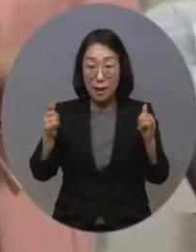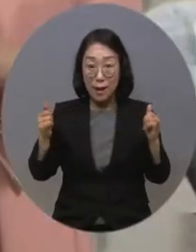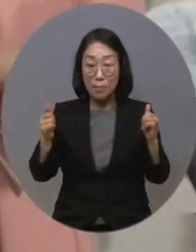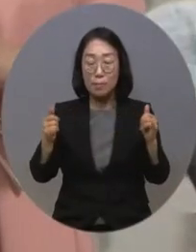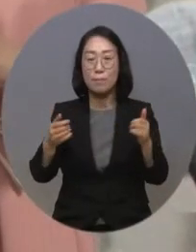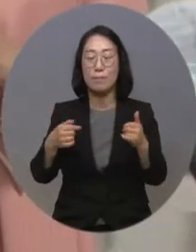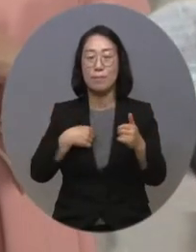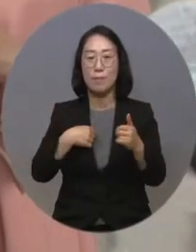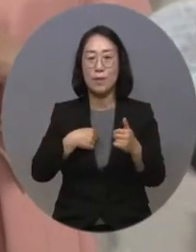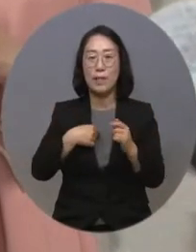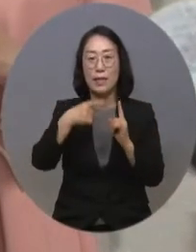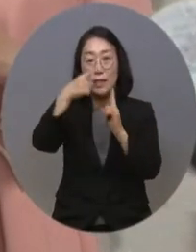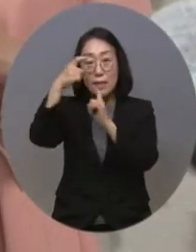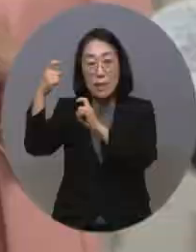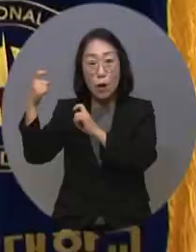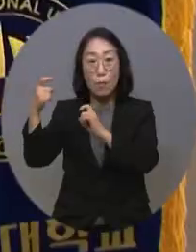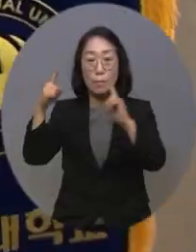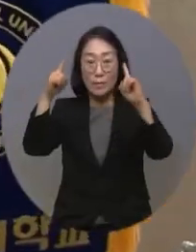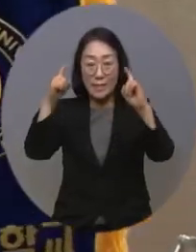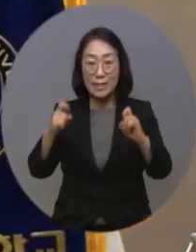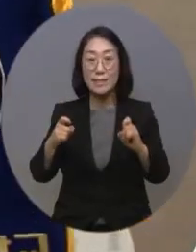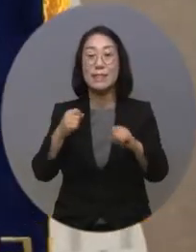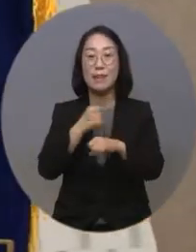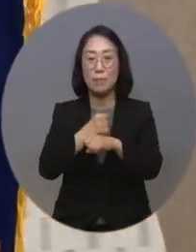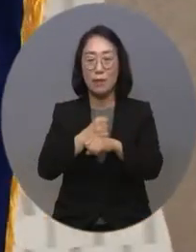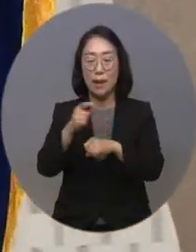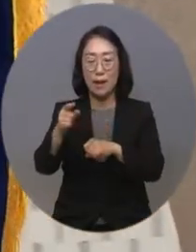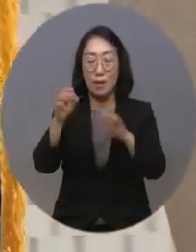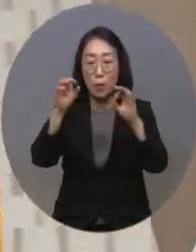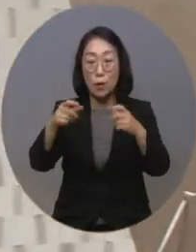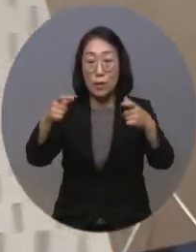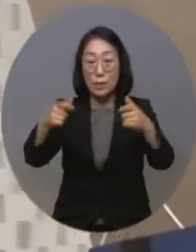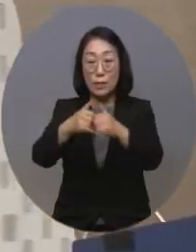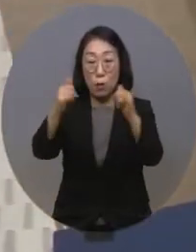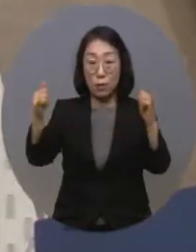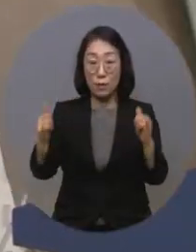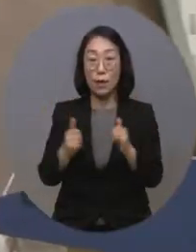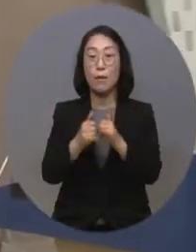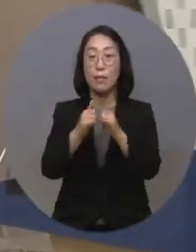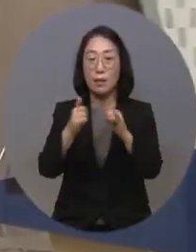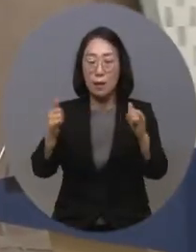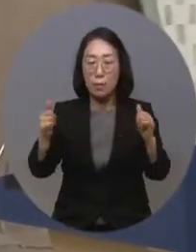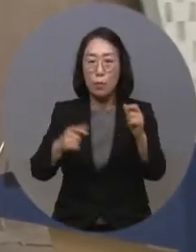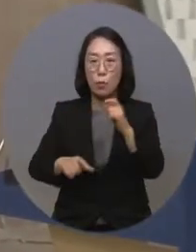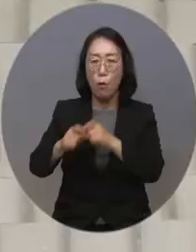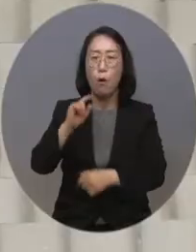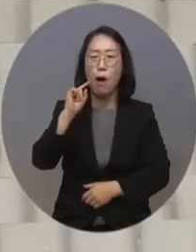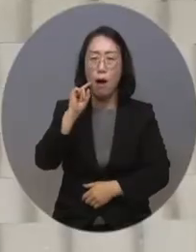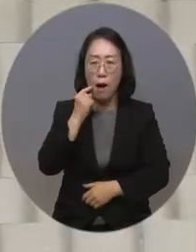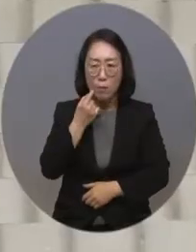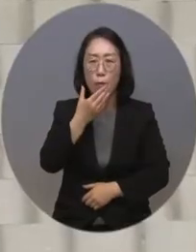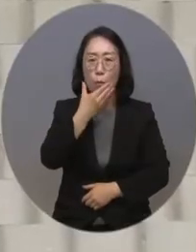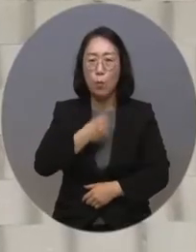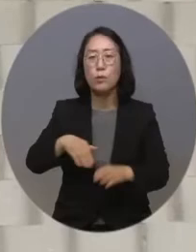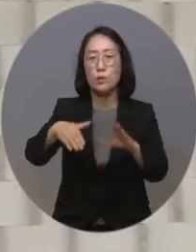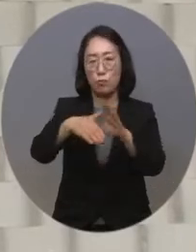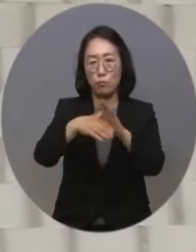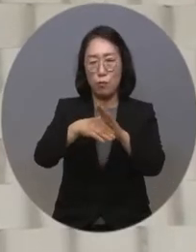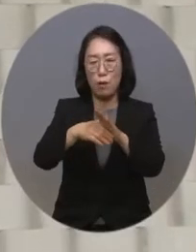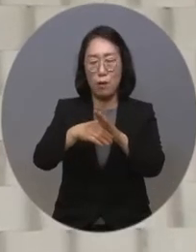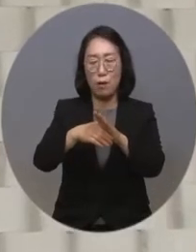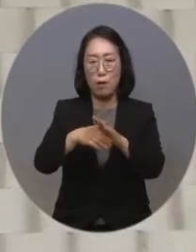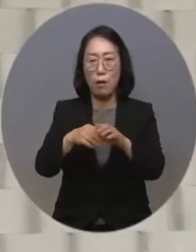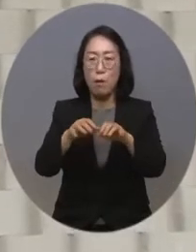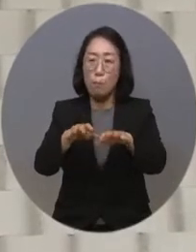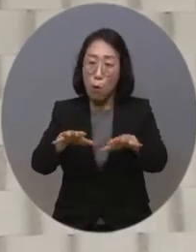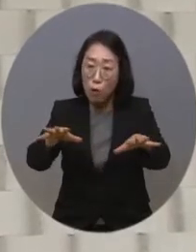수여받고 기념 촬영 시간을 가집니다. 이를 통하여 지역사회의 시민들이 한층 더 아름다운 복지 문화를 누려 따뜻한